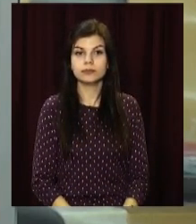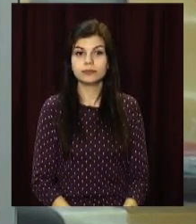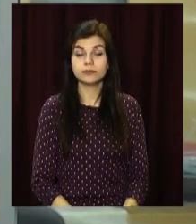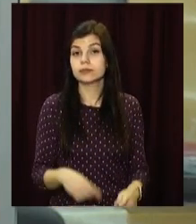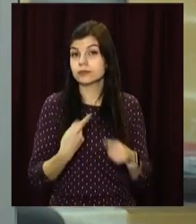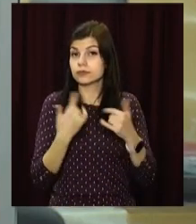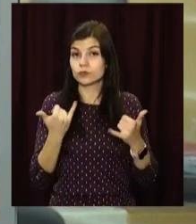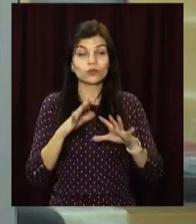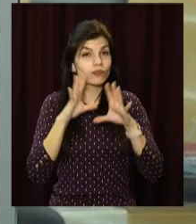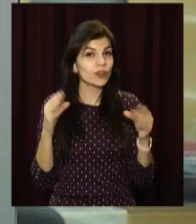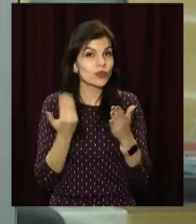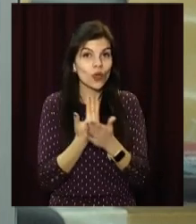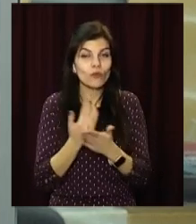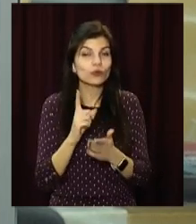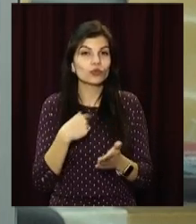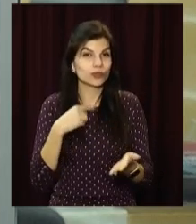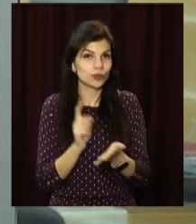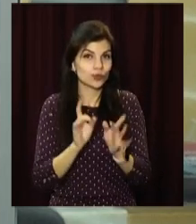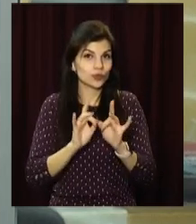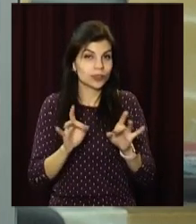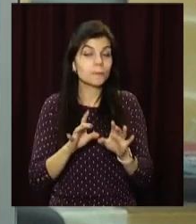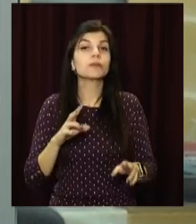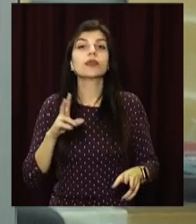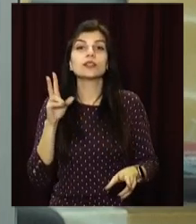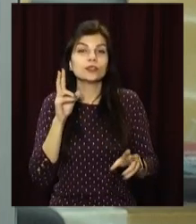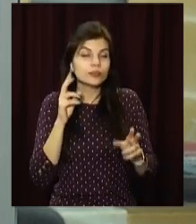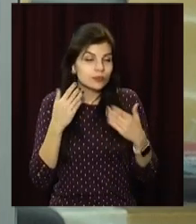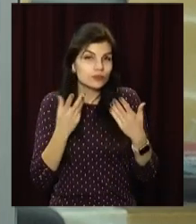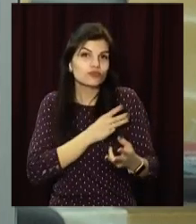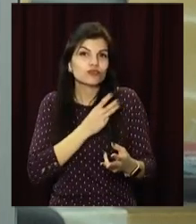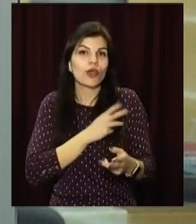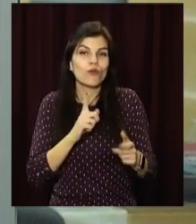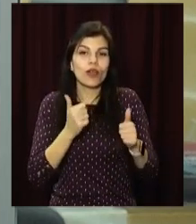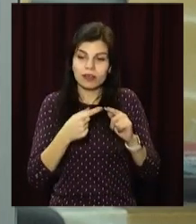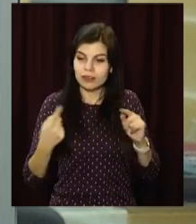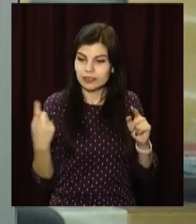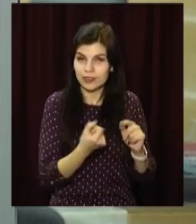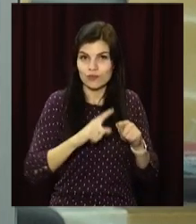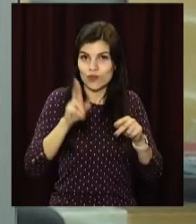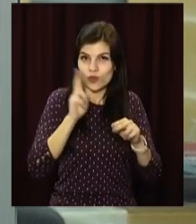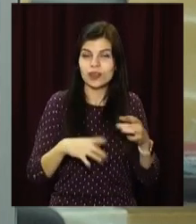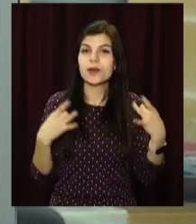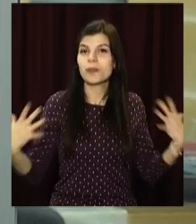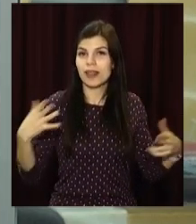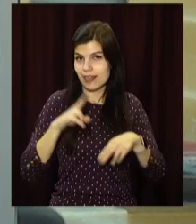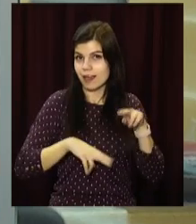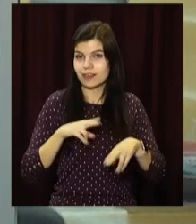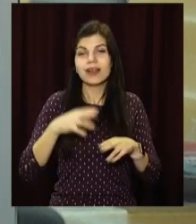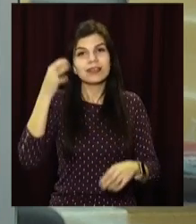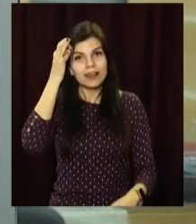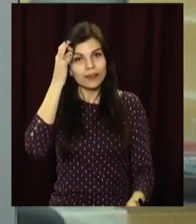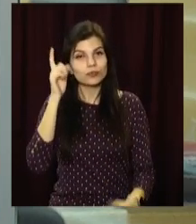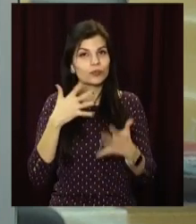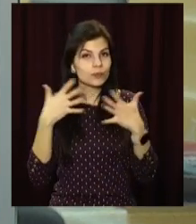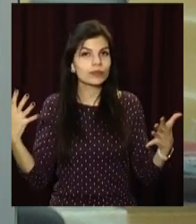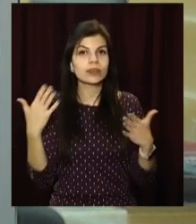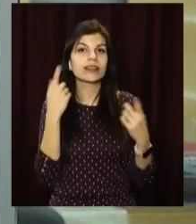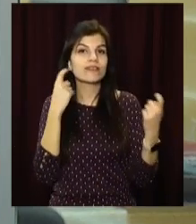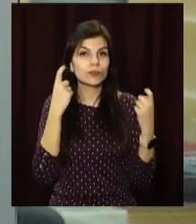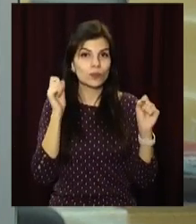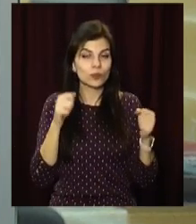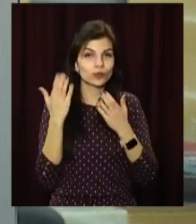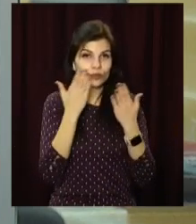На цьому це всі новини, що маю вам розповісти. Бажаю вдалого завершення робочого тижня та вже святкового настрою. А я нагадую, що більше інформації